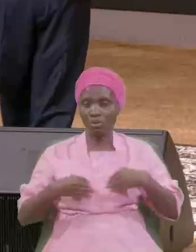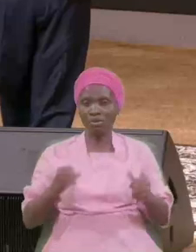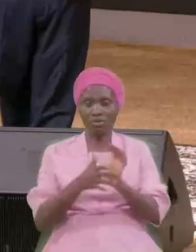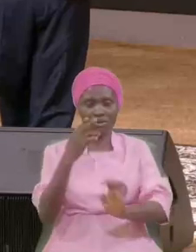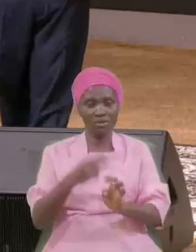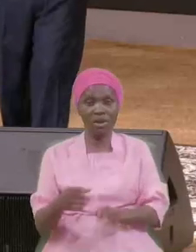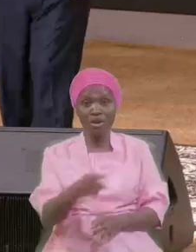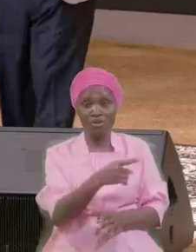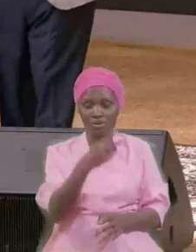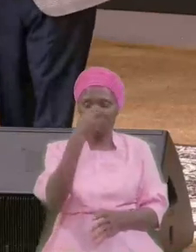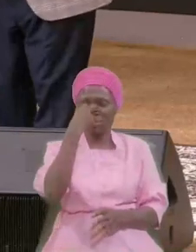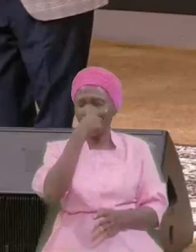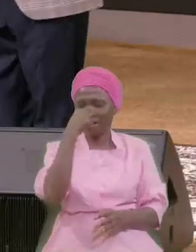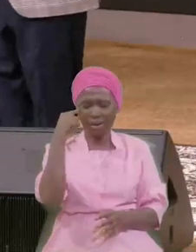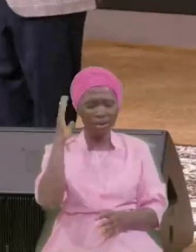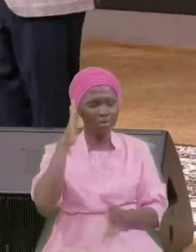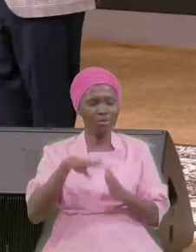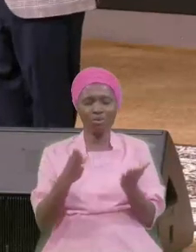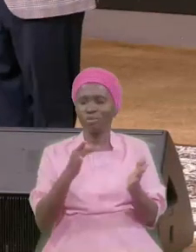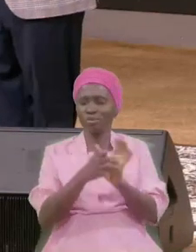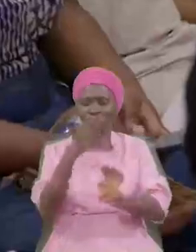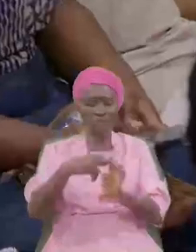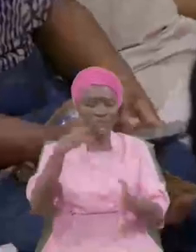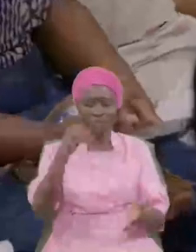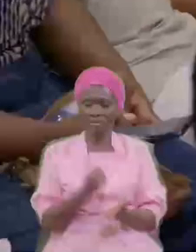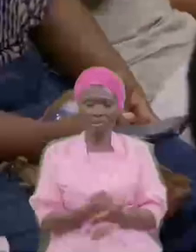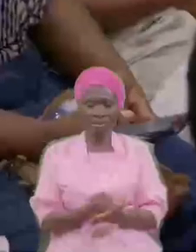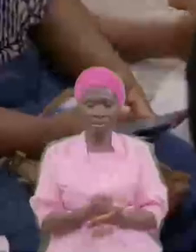aveugles vont s'ouvrir ce soir au nom de Jésus-Christ.